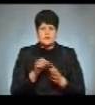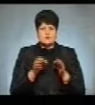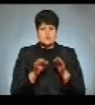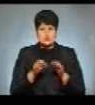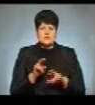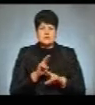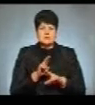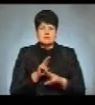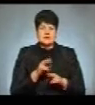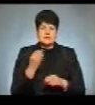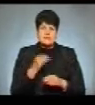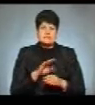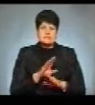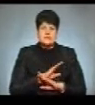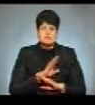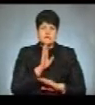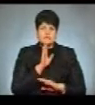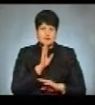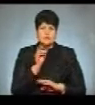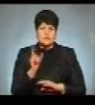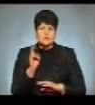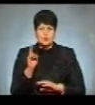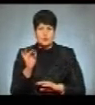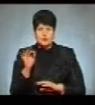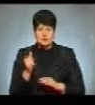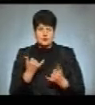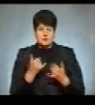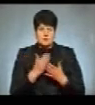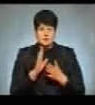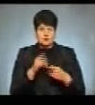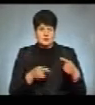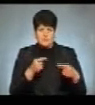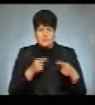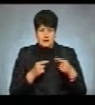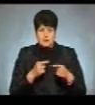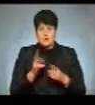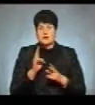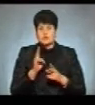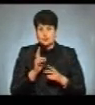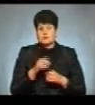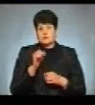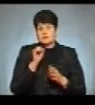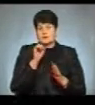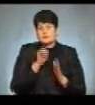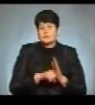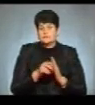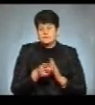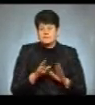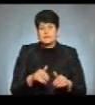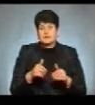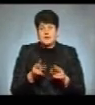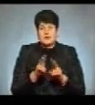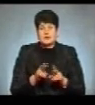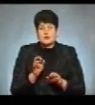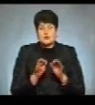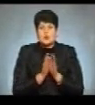загиблої Євгенії Курдупель, сьогодні мали відбутися дебати. Однак підозрювані у вбивстві Петро Лукач та Олександр Дегтяр подали на розгляд